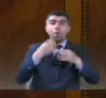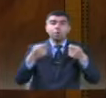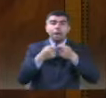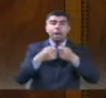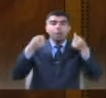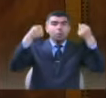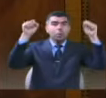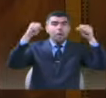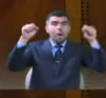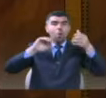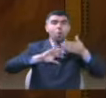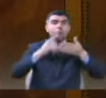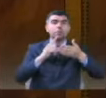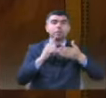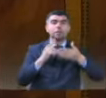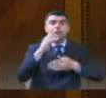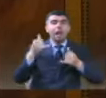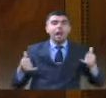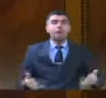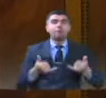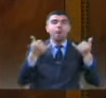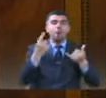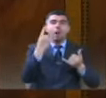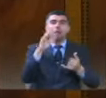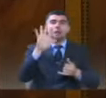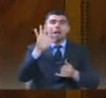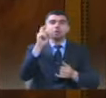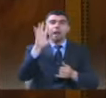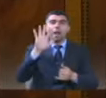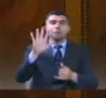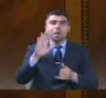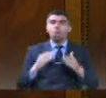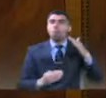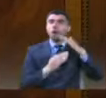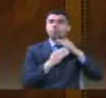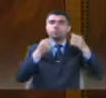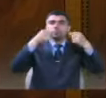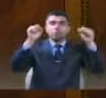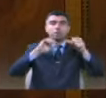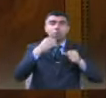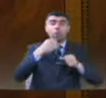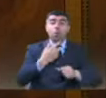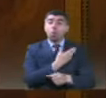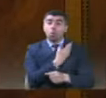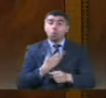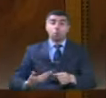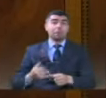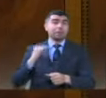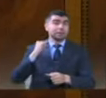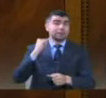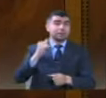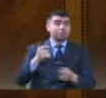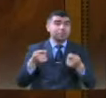جوانب الإنتاج في البلاد. وقد يزداد الأمر تعقيدا ما دامت الحكومة أولا متمادية